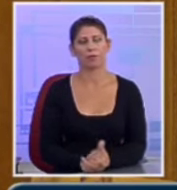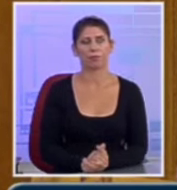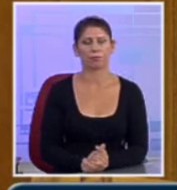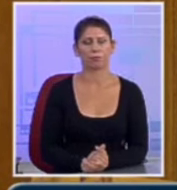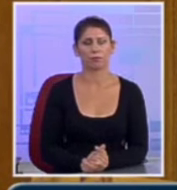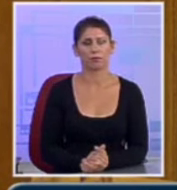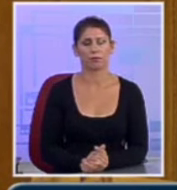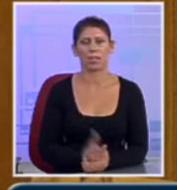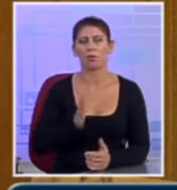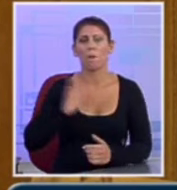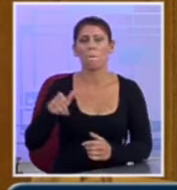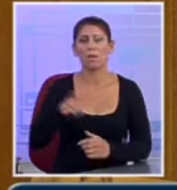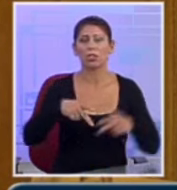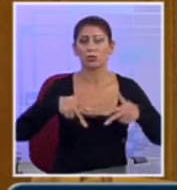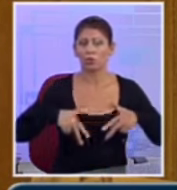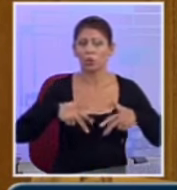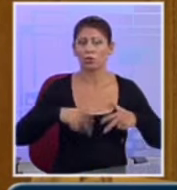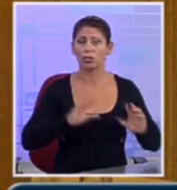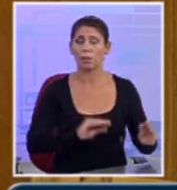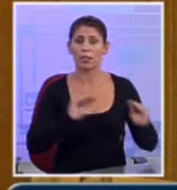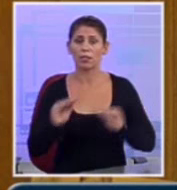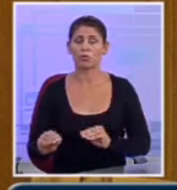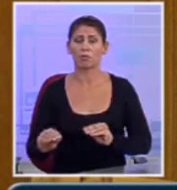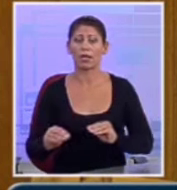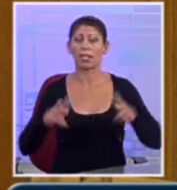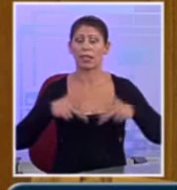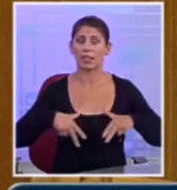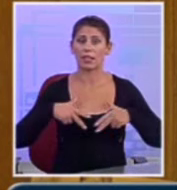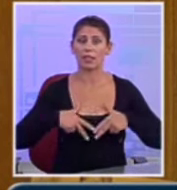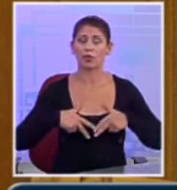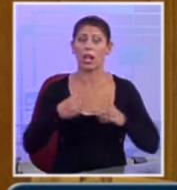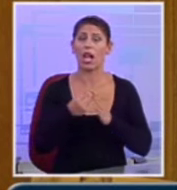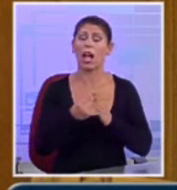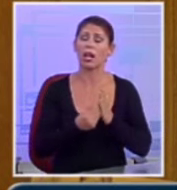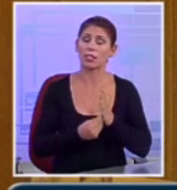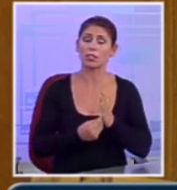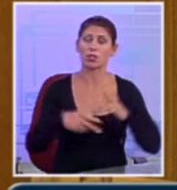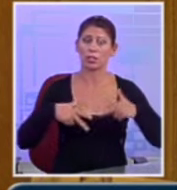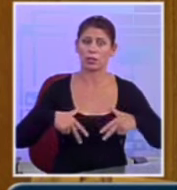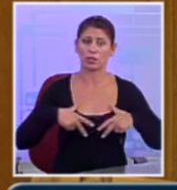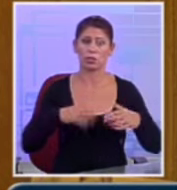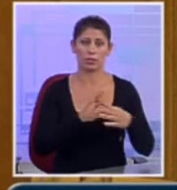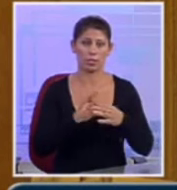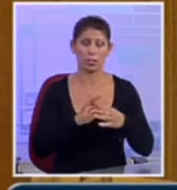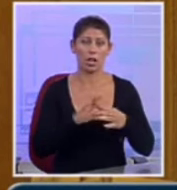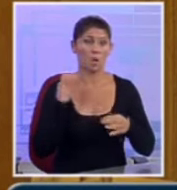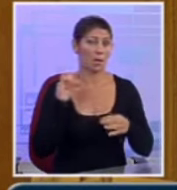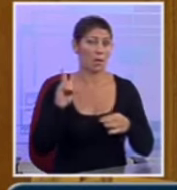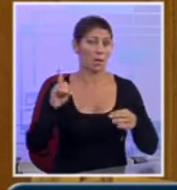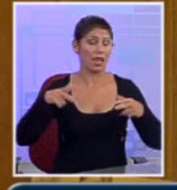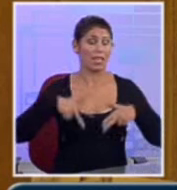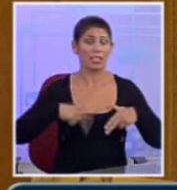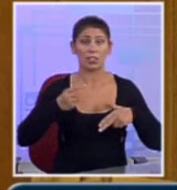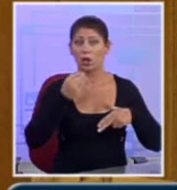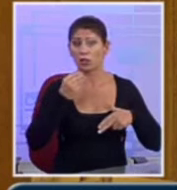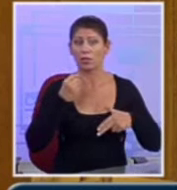Από το πελατειακό κράτος πρέπει να πάμε σε ένα κράτος αξιοκρατικό και συνεργατικό. Από μια